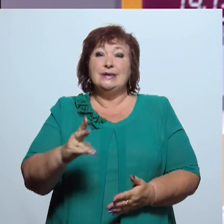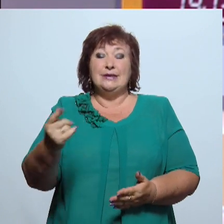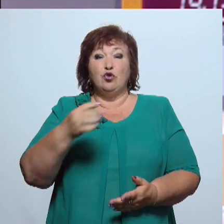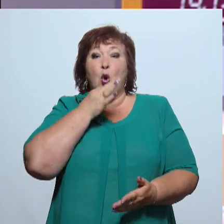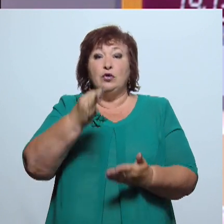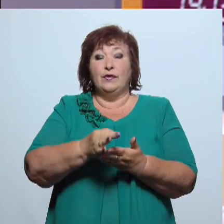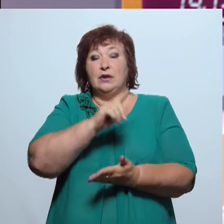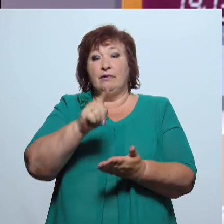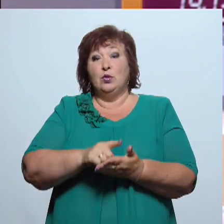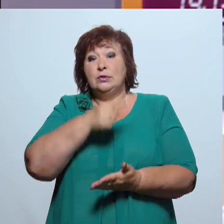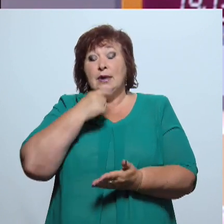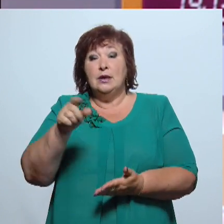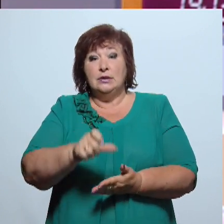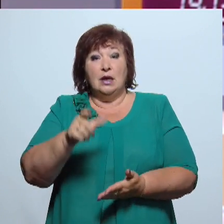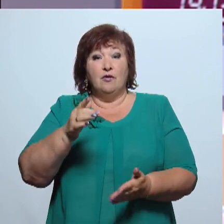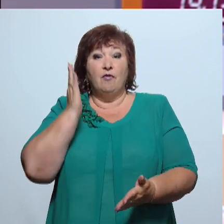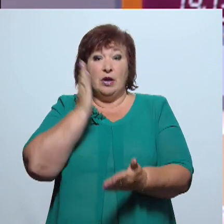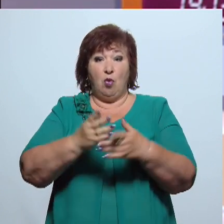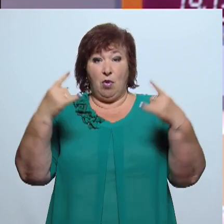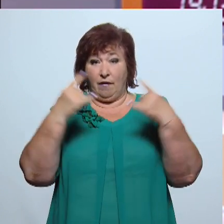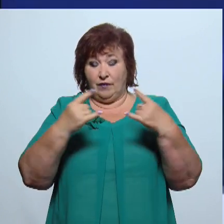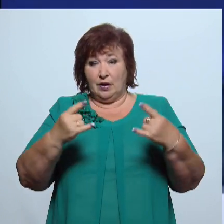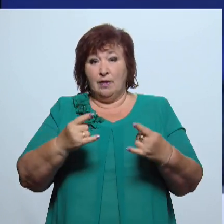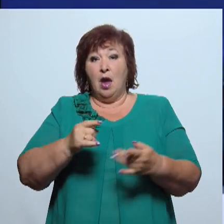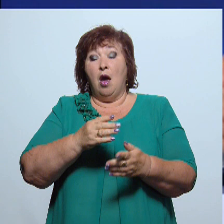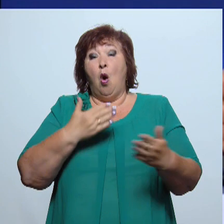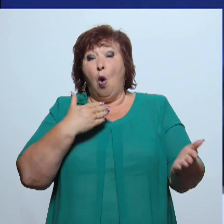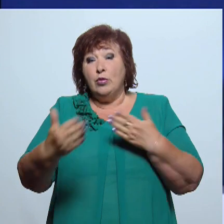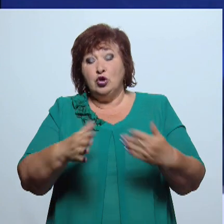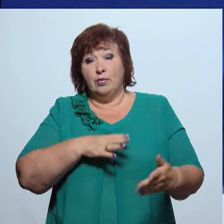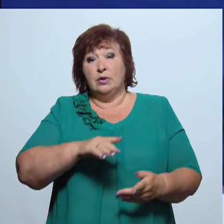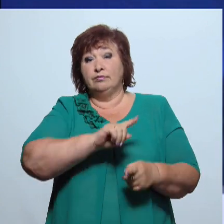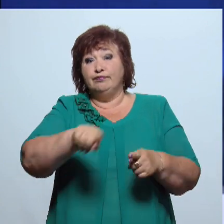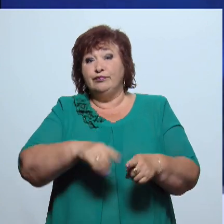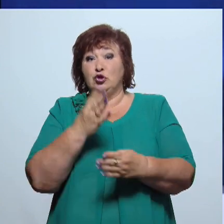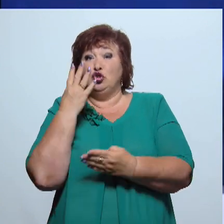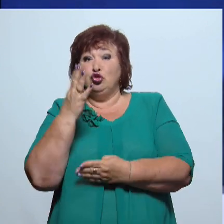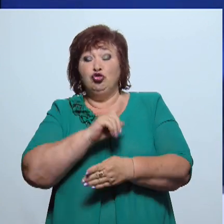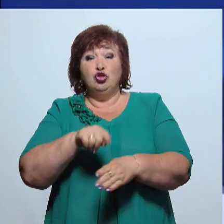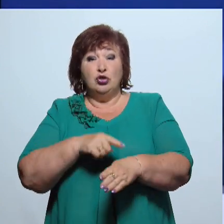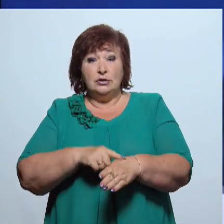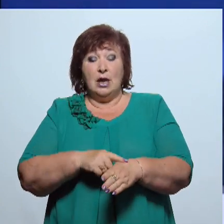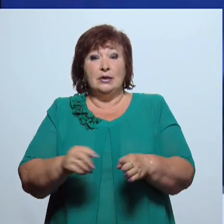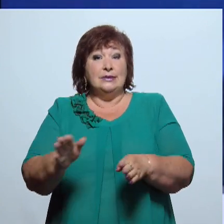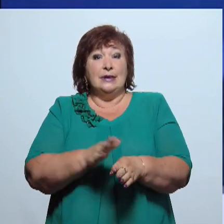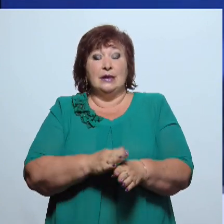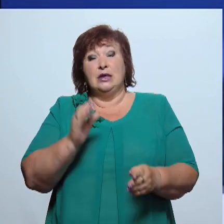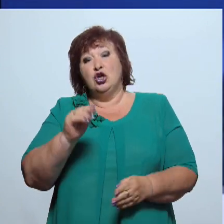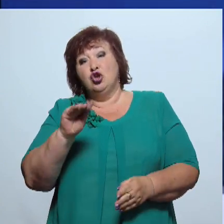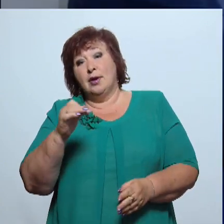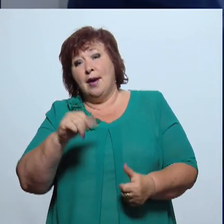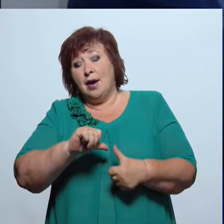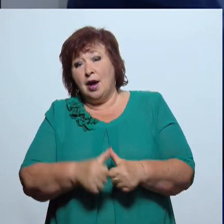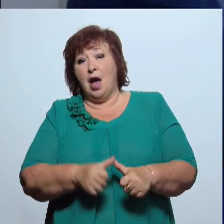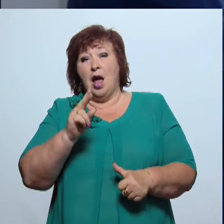на вопросы россиян в прямом эфире. Общение длилось почти 4 часа. В топе самых частых – цены, тарифы на ЖКХ,